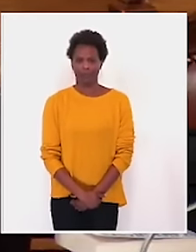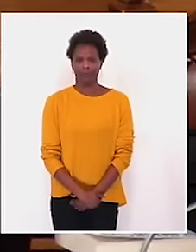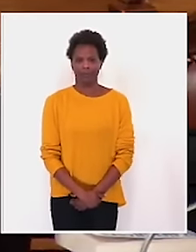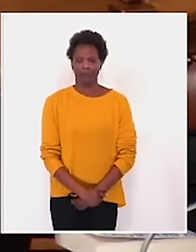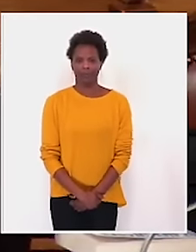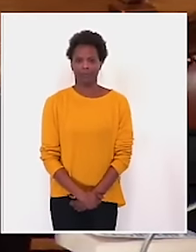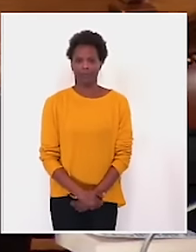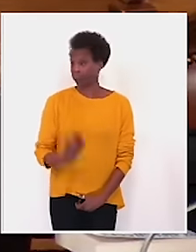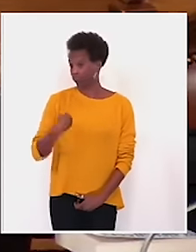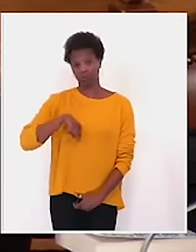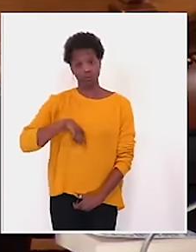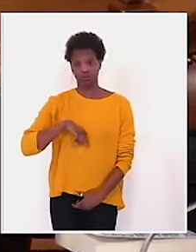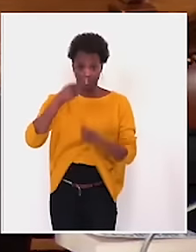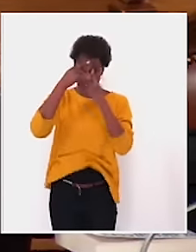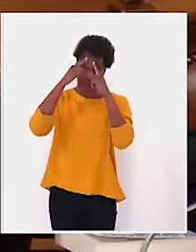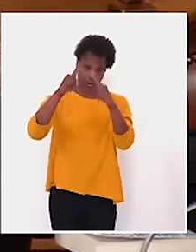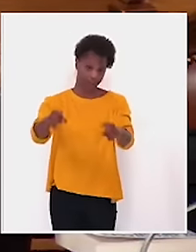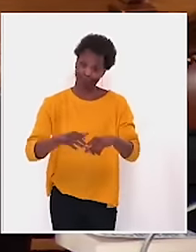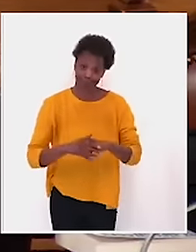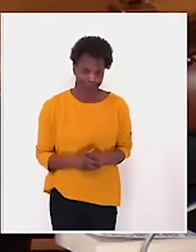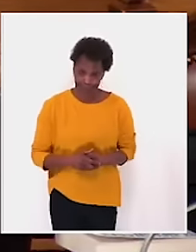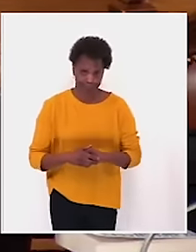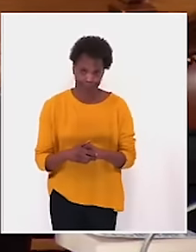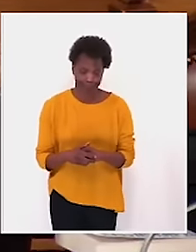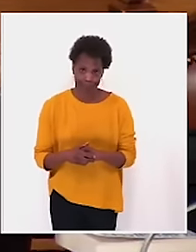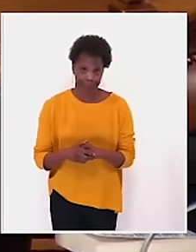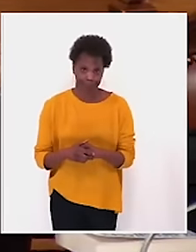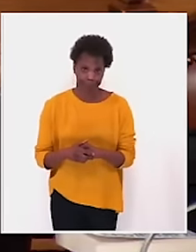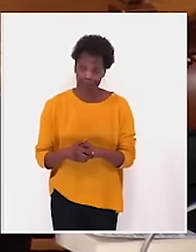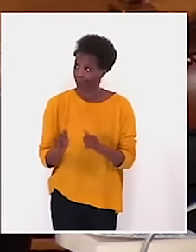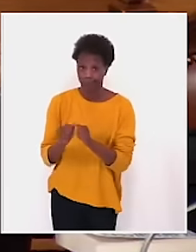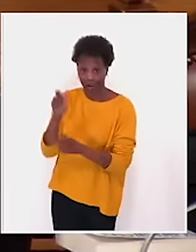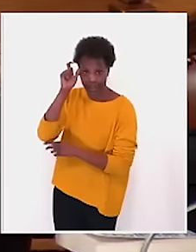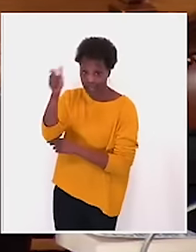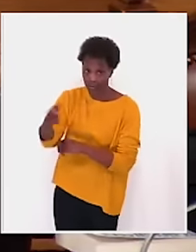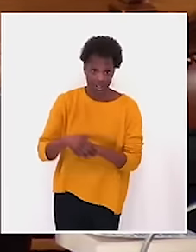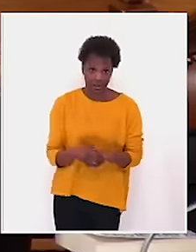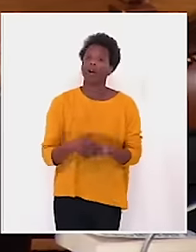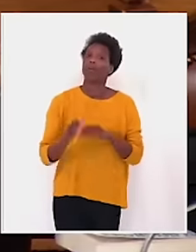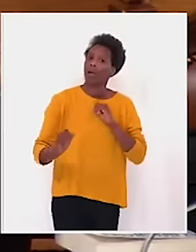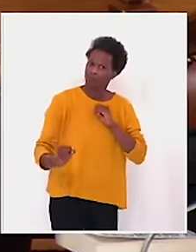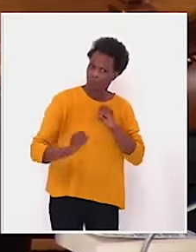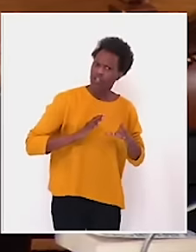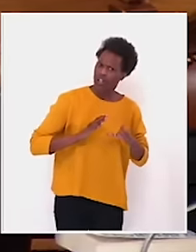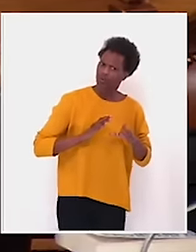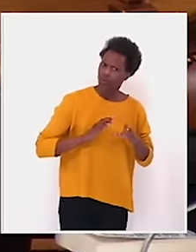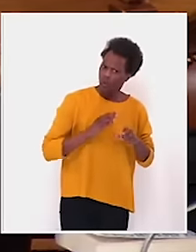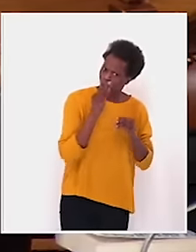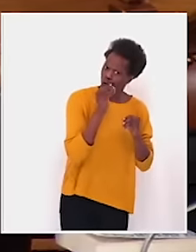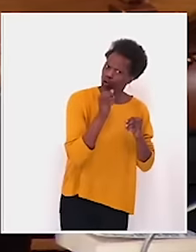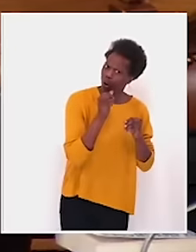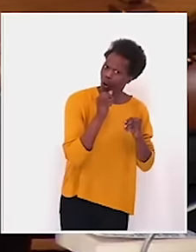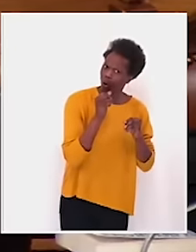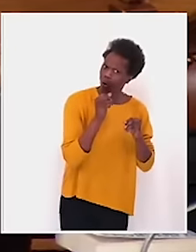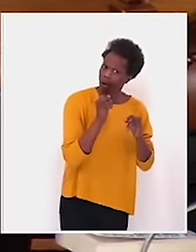En fait, nous, on n'est pas du tout d'accord avec le raisonnement. On n'est pas contre la médiation, on pense que c'est utile, la médiation sociale.